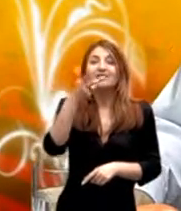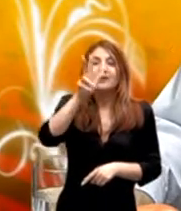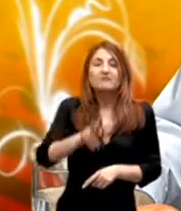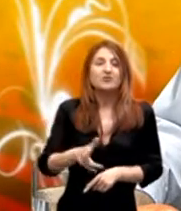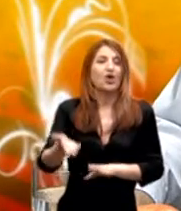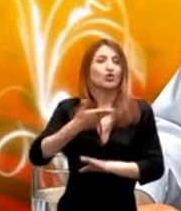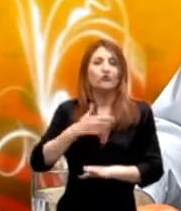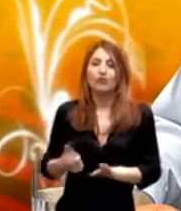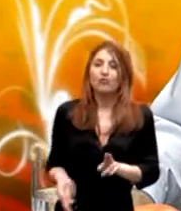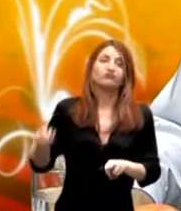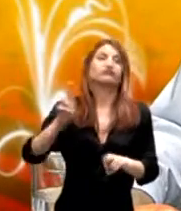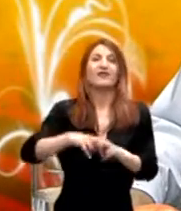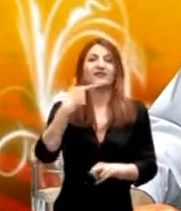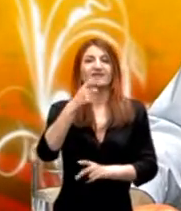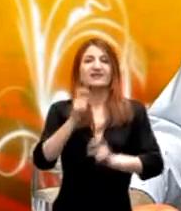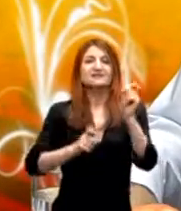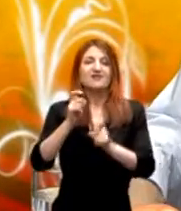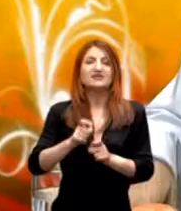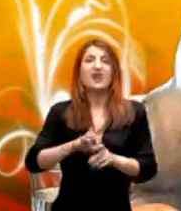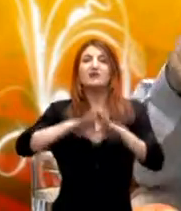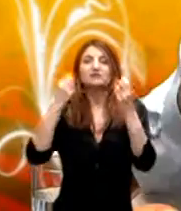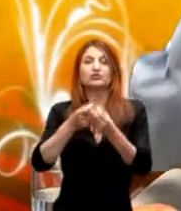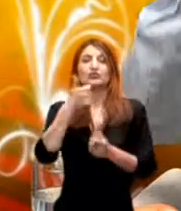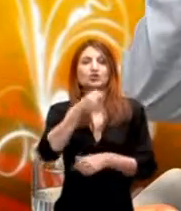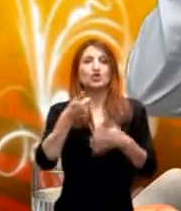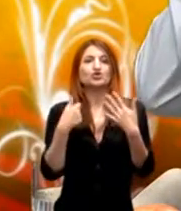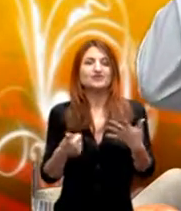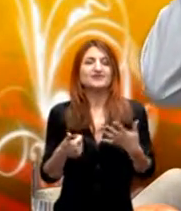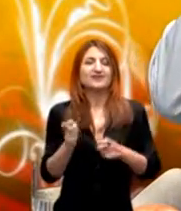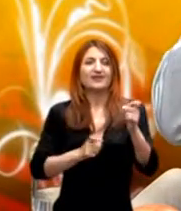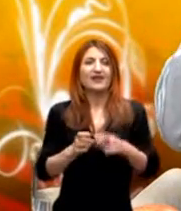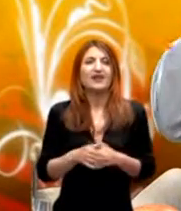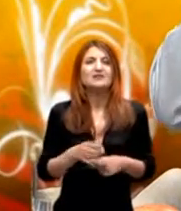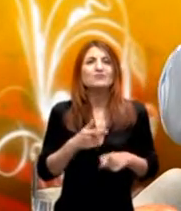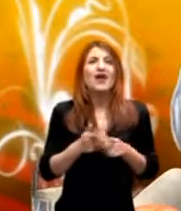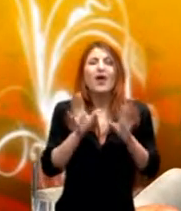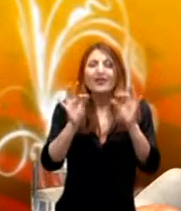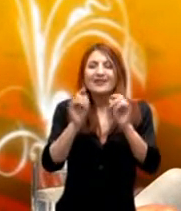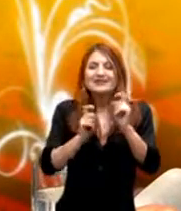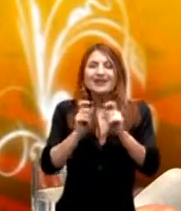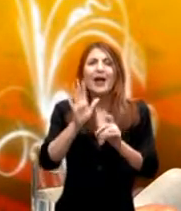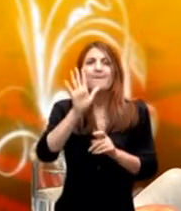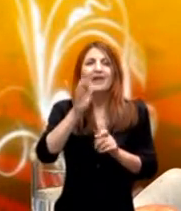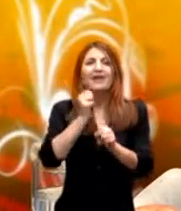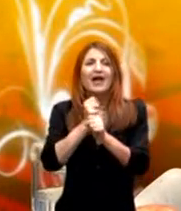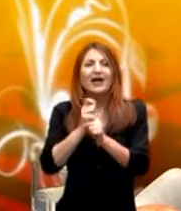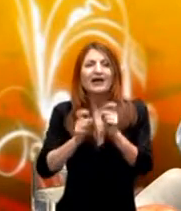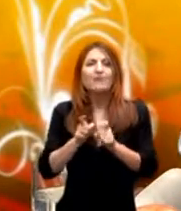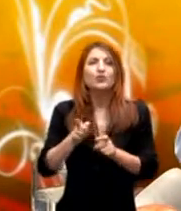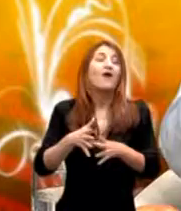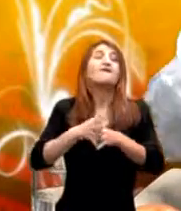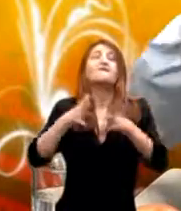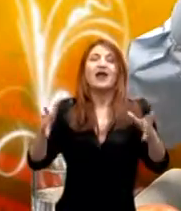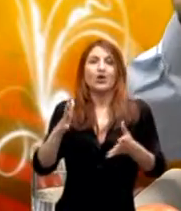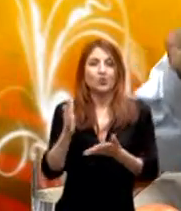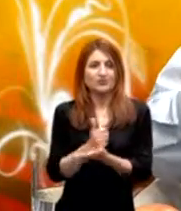teži na 160. I zato vam kažem da je svake 10 deka, 5 grama manje veliki